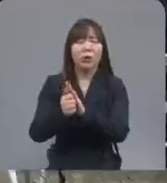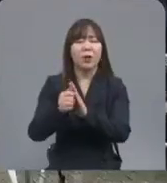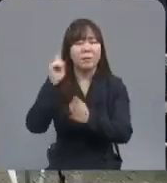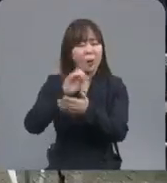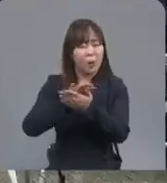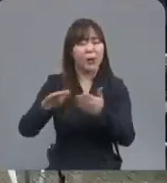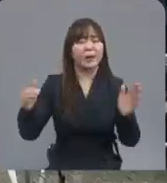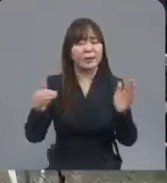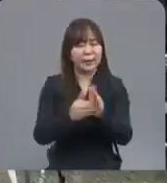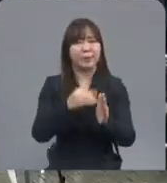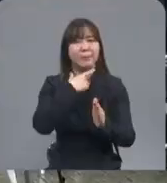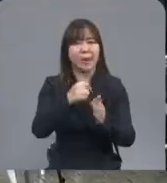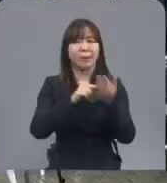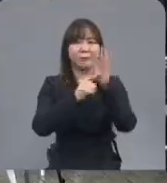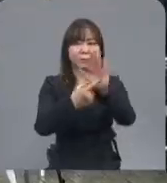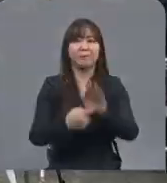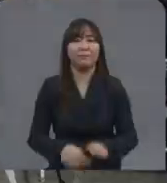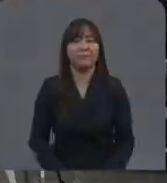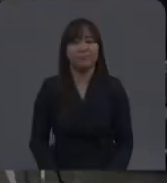la fin du conflit